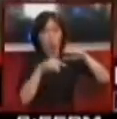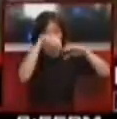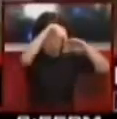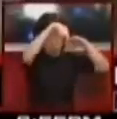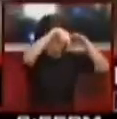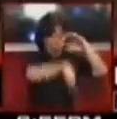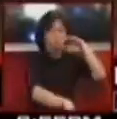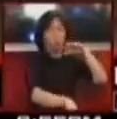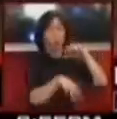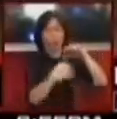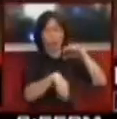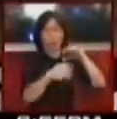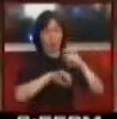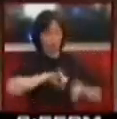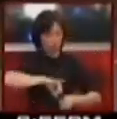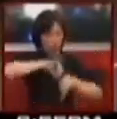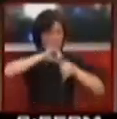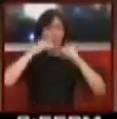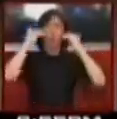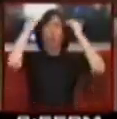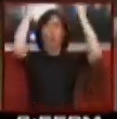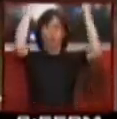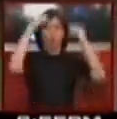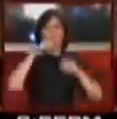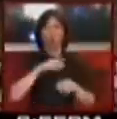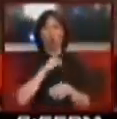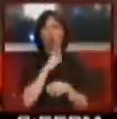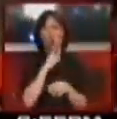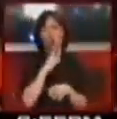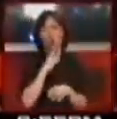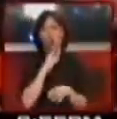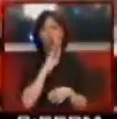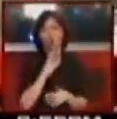mga na-trap na residente doon na humihingi na ng saklolo.